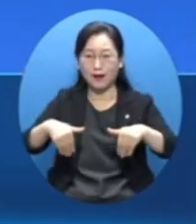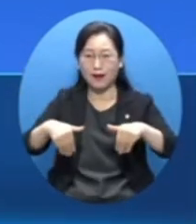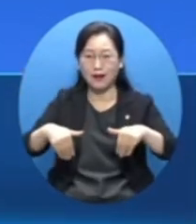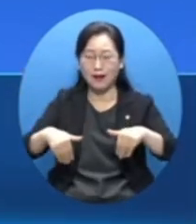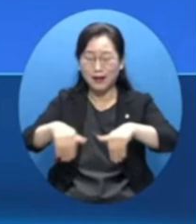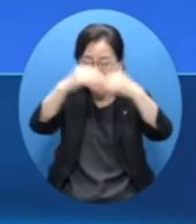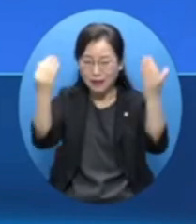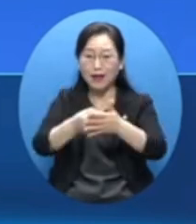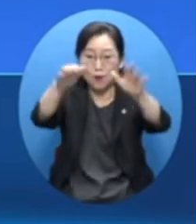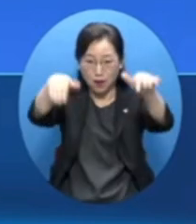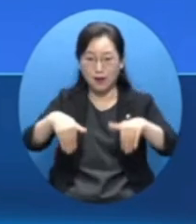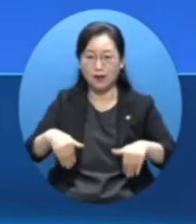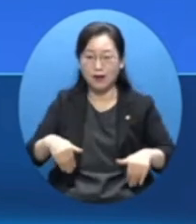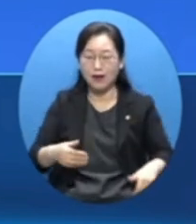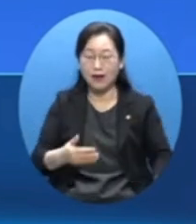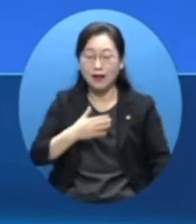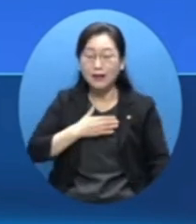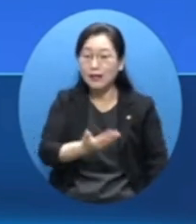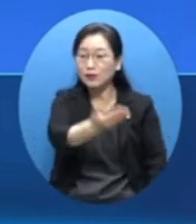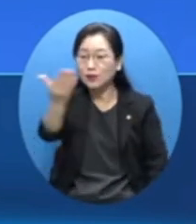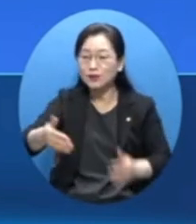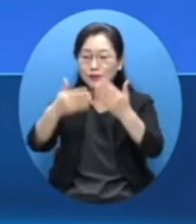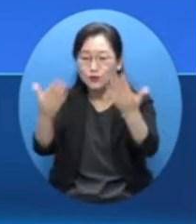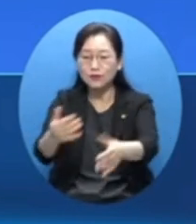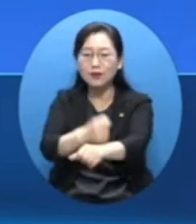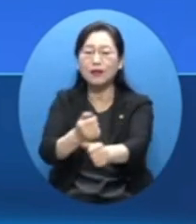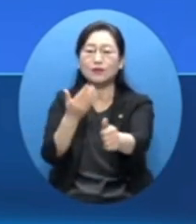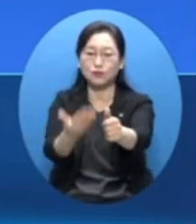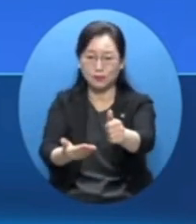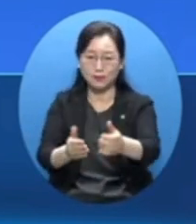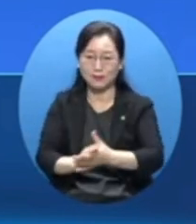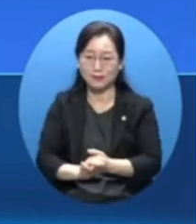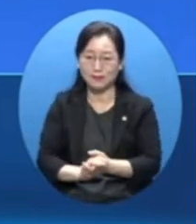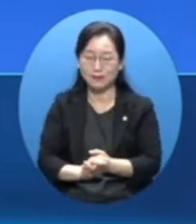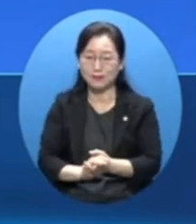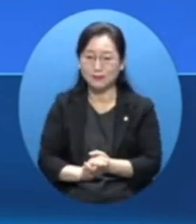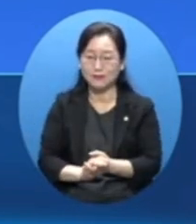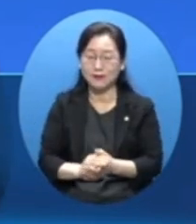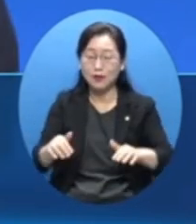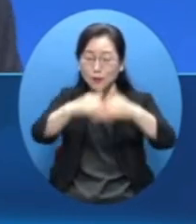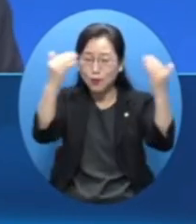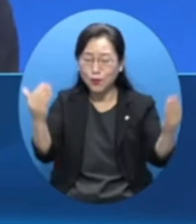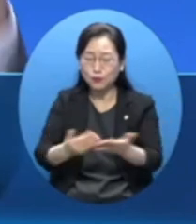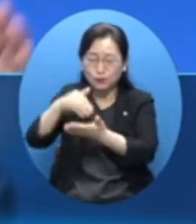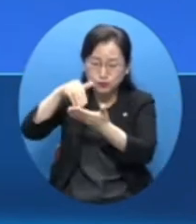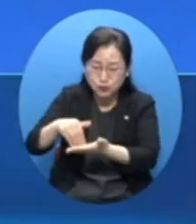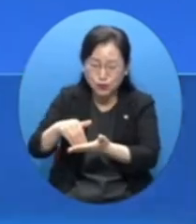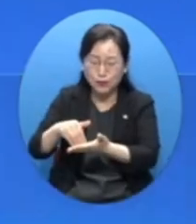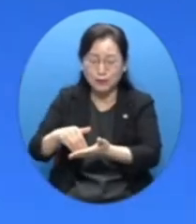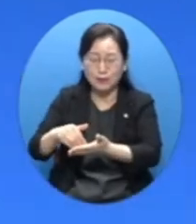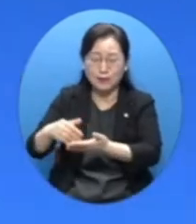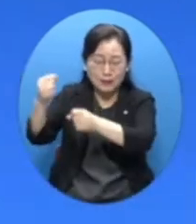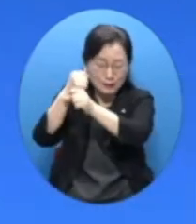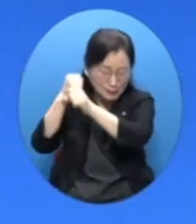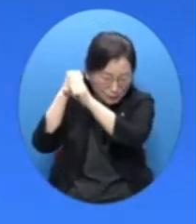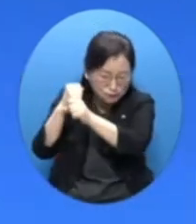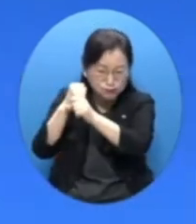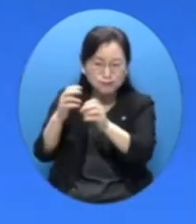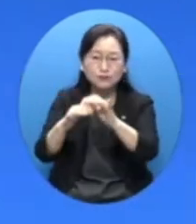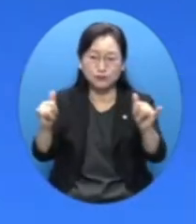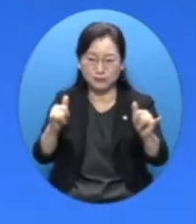다 내게로 오라 내가 너희를 쉬게 하리라 우리 모두가 무거운 집을지고 있습니다